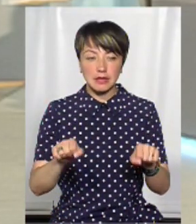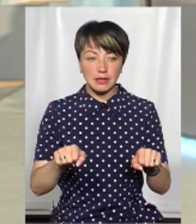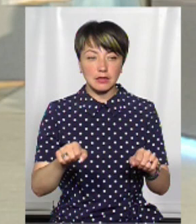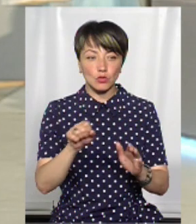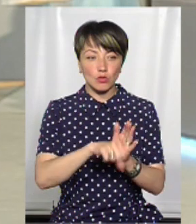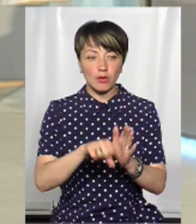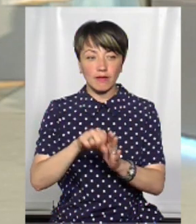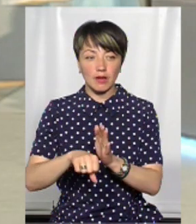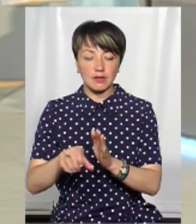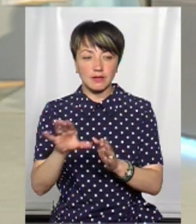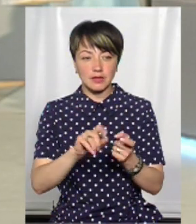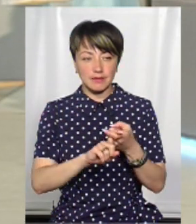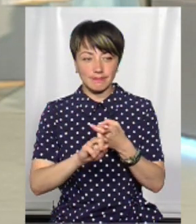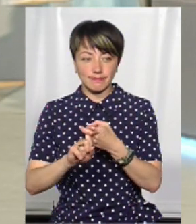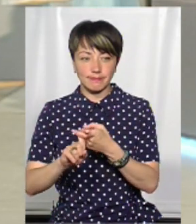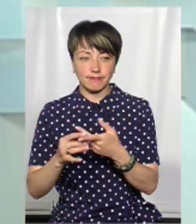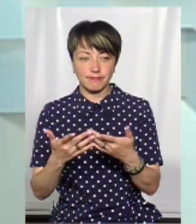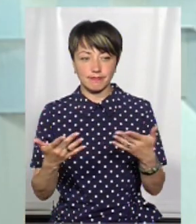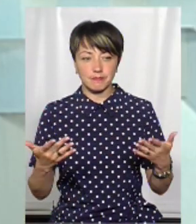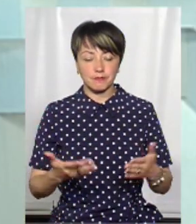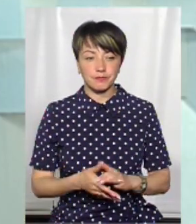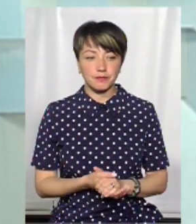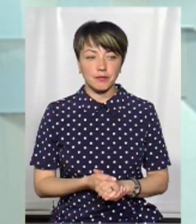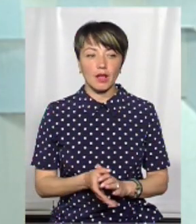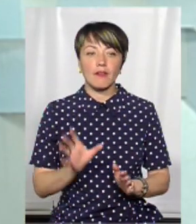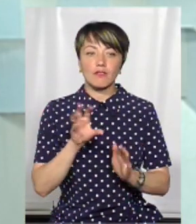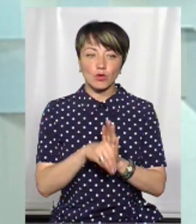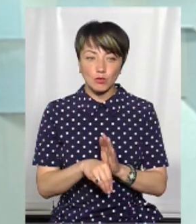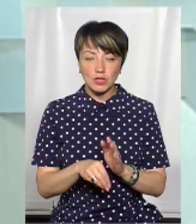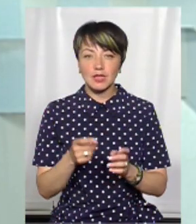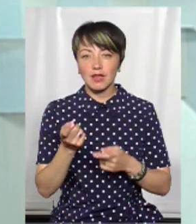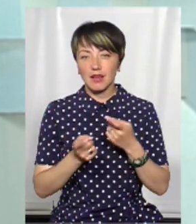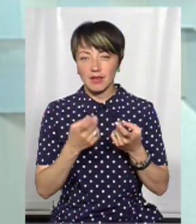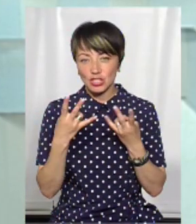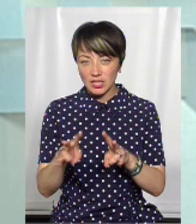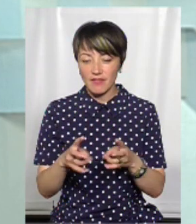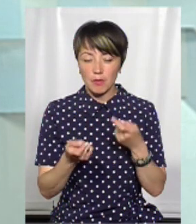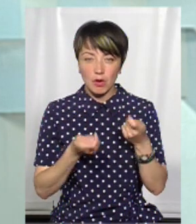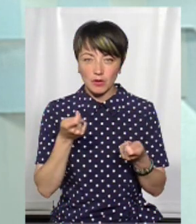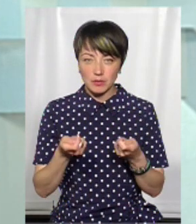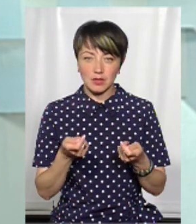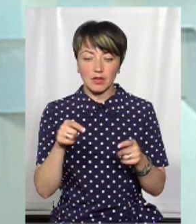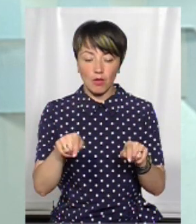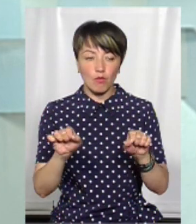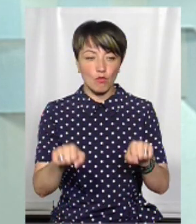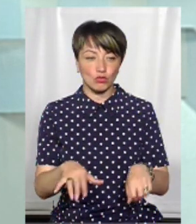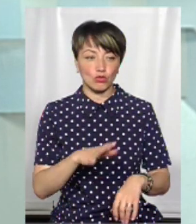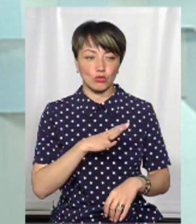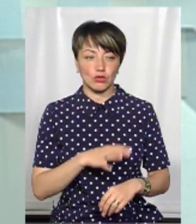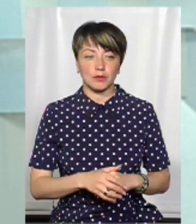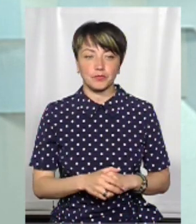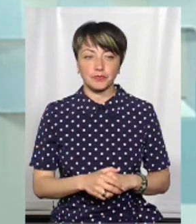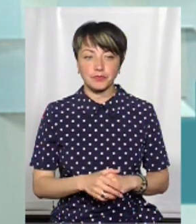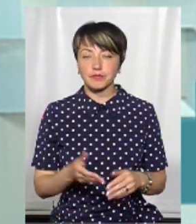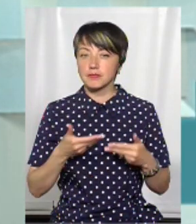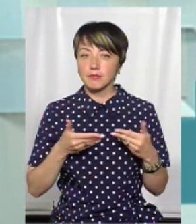здатність вбивати все на своєму шляху, вбивати все живе. В тому числі і патогенні мікроорганізми або паразити, які там можуть бути. Но